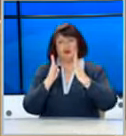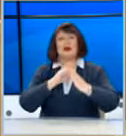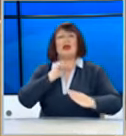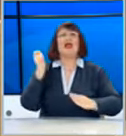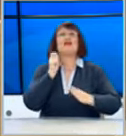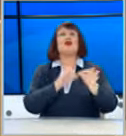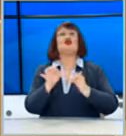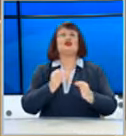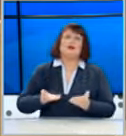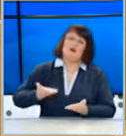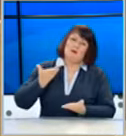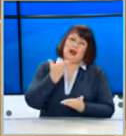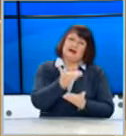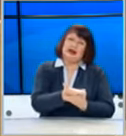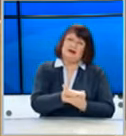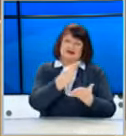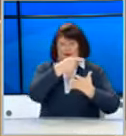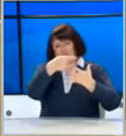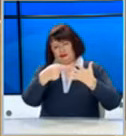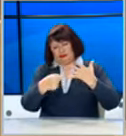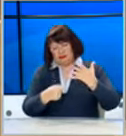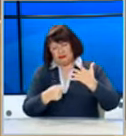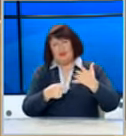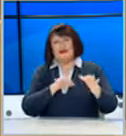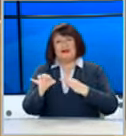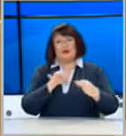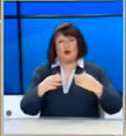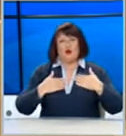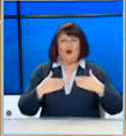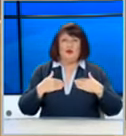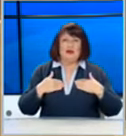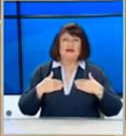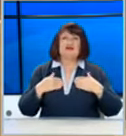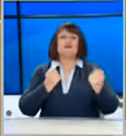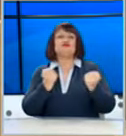Σχεδίου που καταθέτουμε προβλέπει τη δημιουργία συστήματος